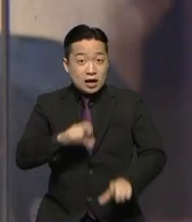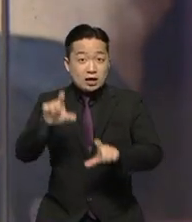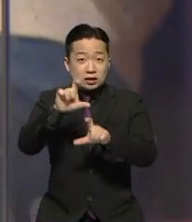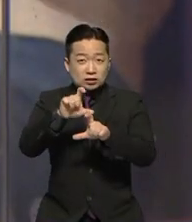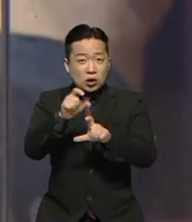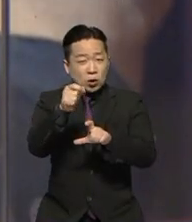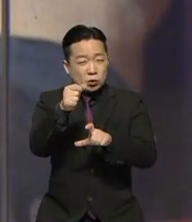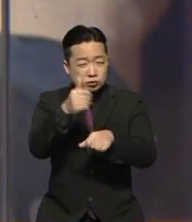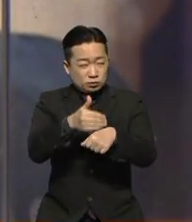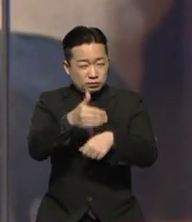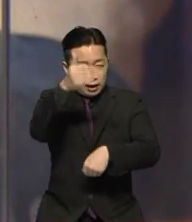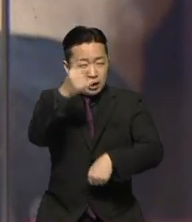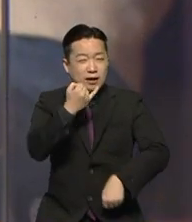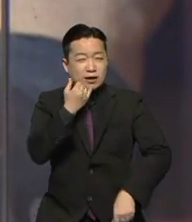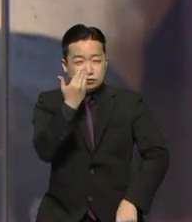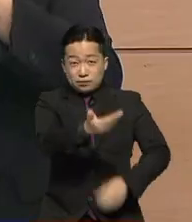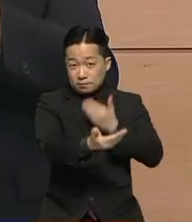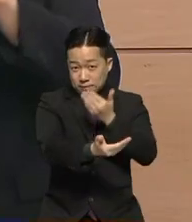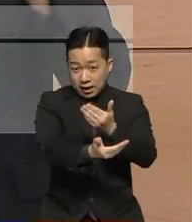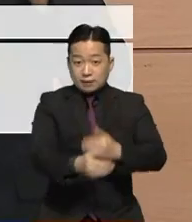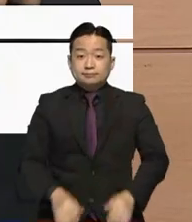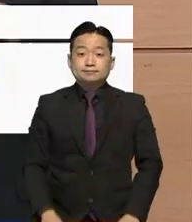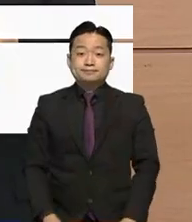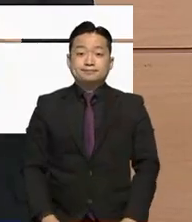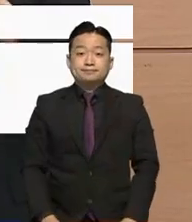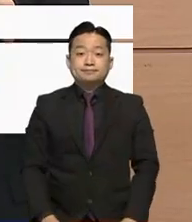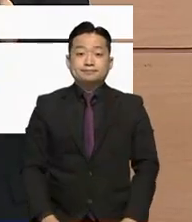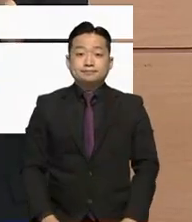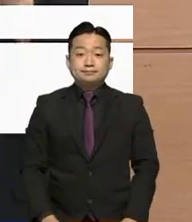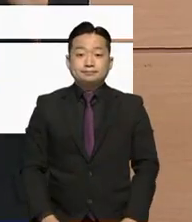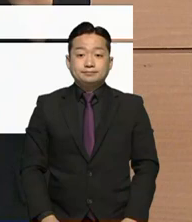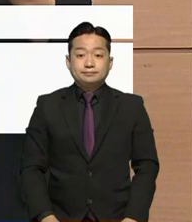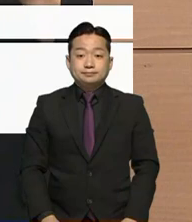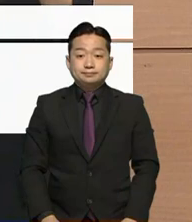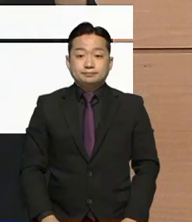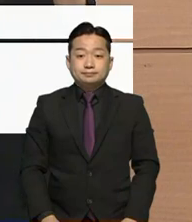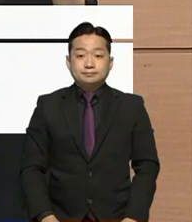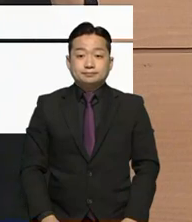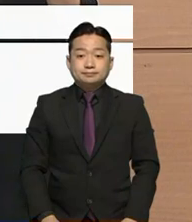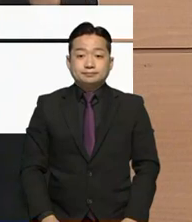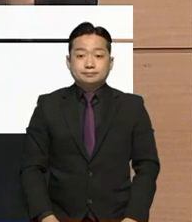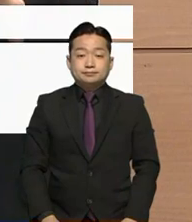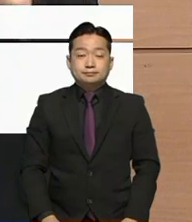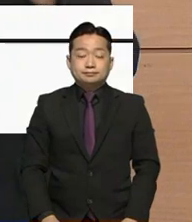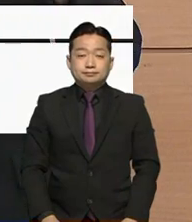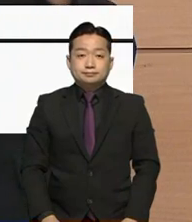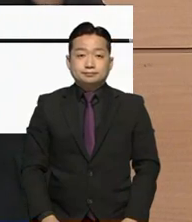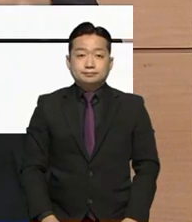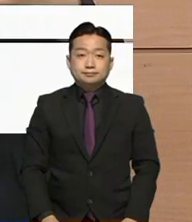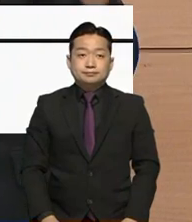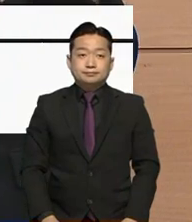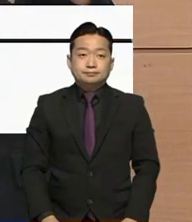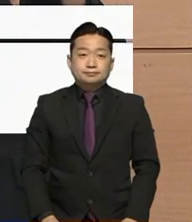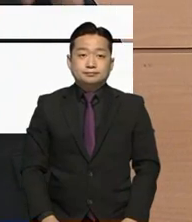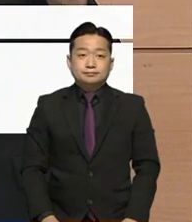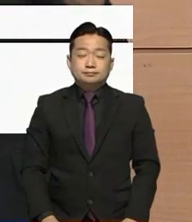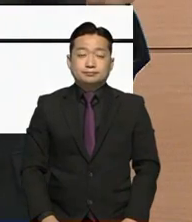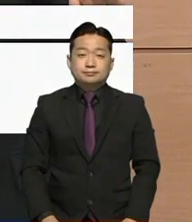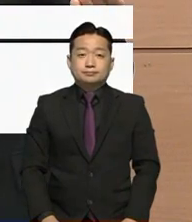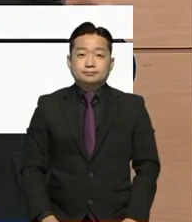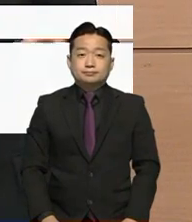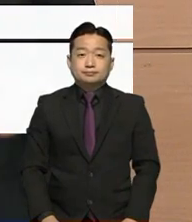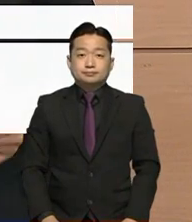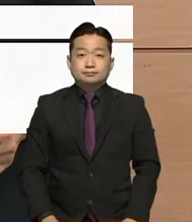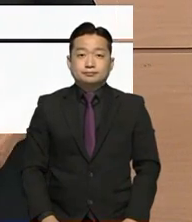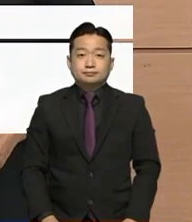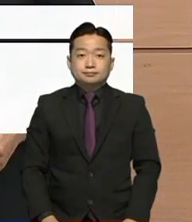완화 가능성은 열려 있습니다. 위중증 환자와 그리고 의료체계의 여력을 가장 중점적으로 고려해서